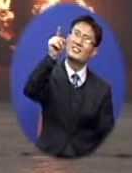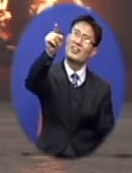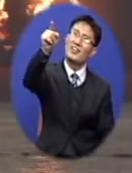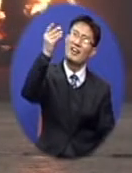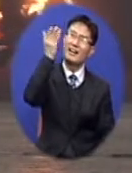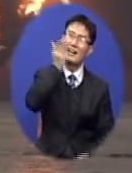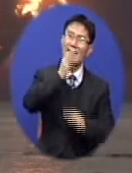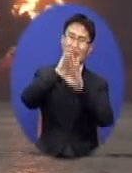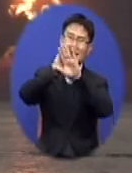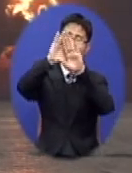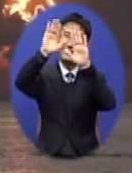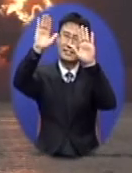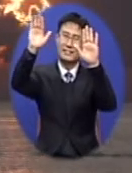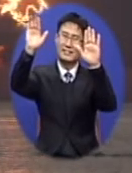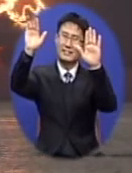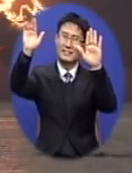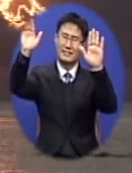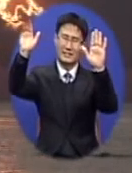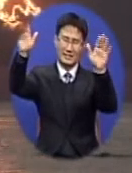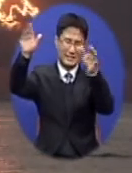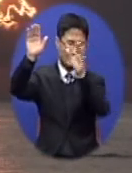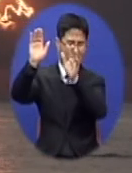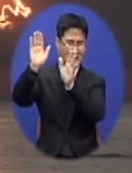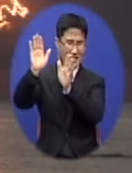저 하늘을